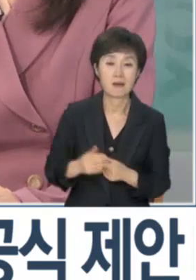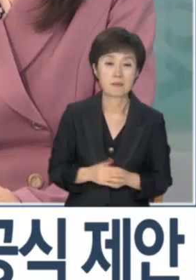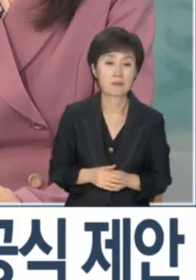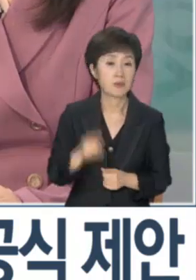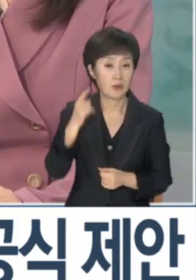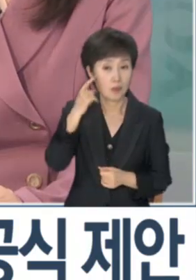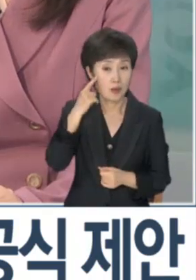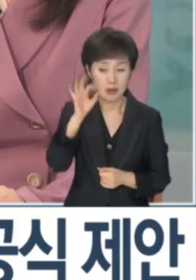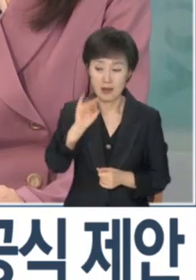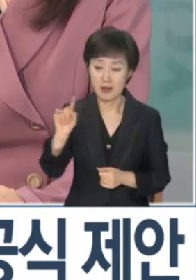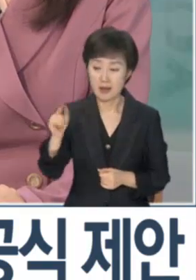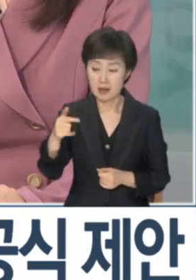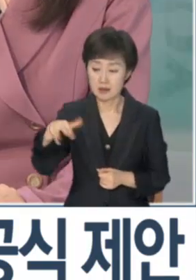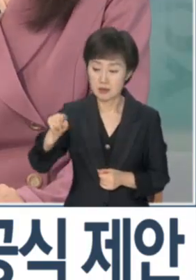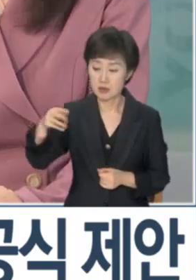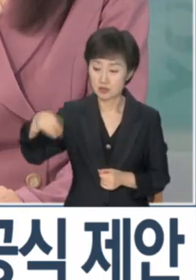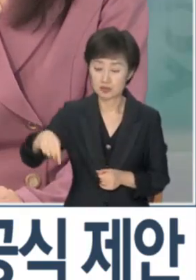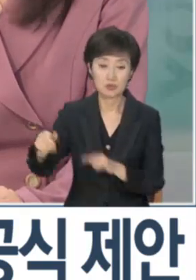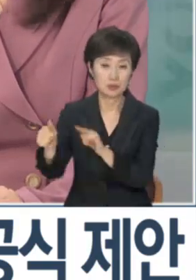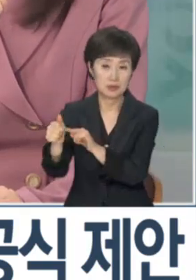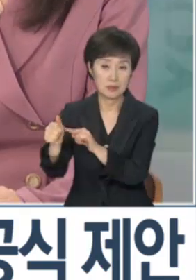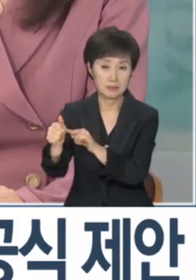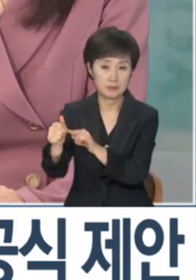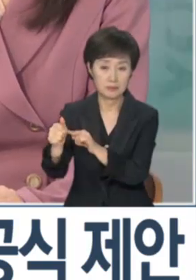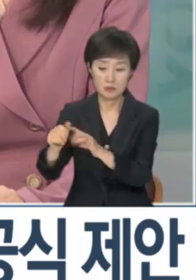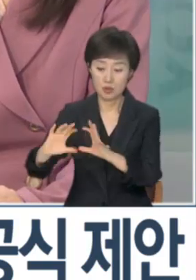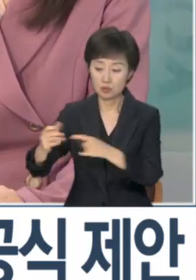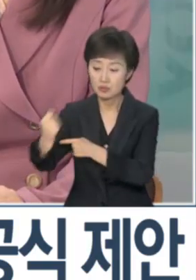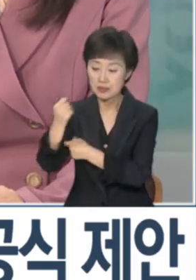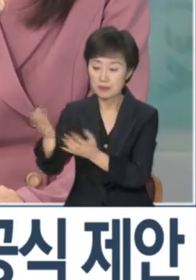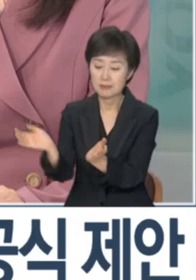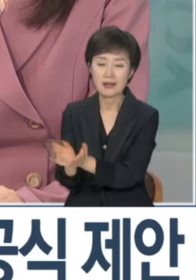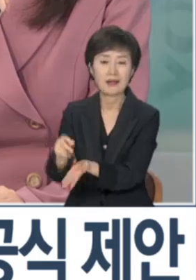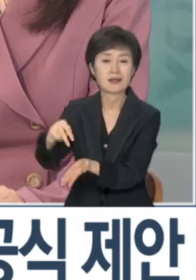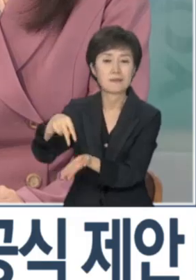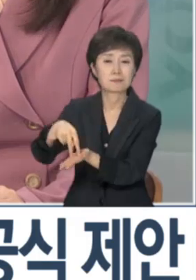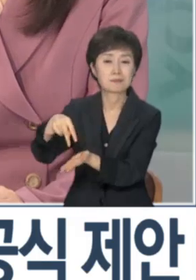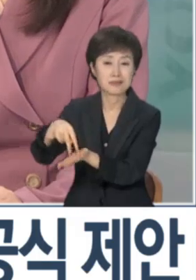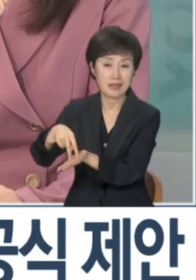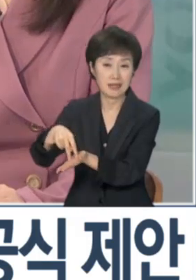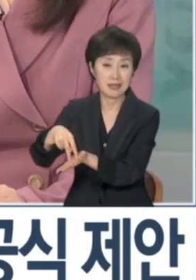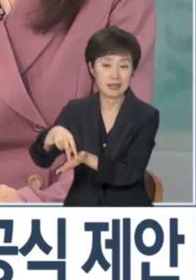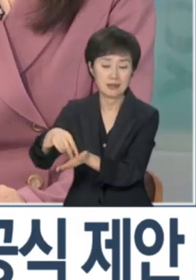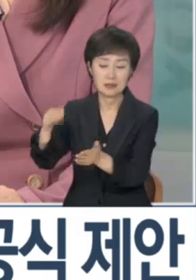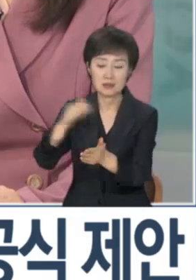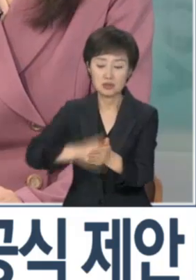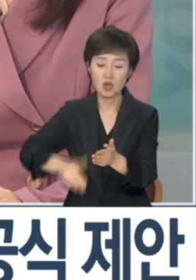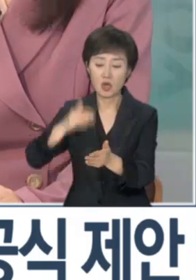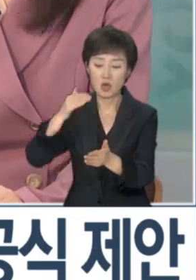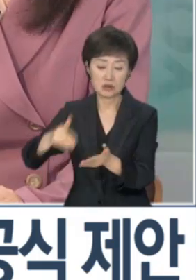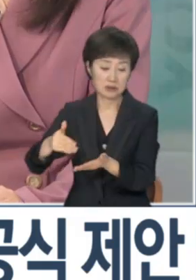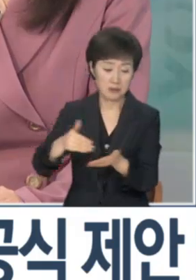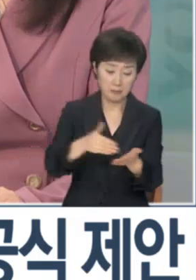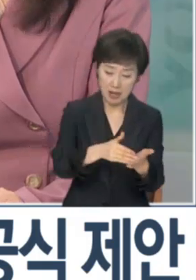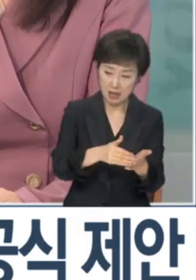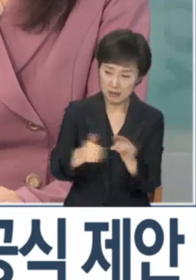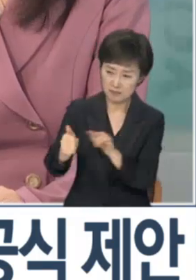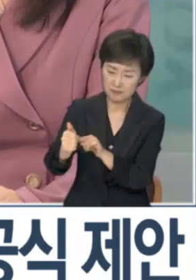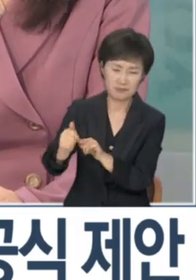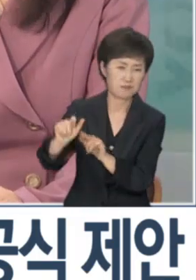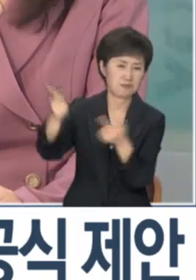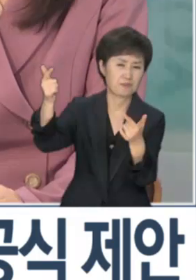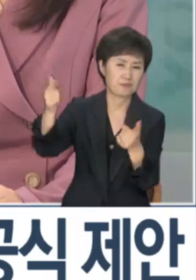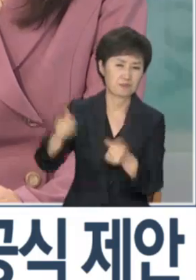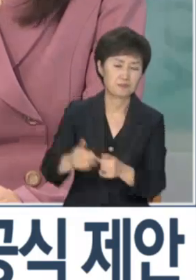그런데요. 안철수 의원이 과연 국민의힘 입장에서 뭐 영입을 제안할 수 있을 만한 위치에 있는지 일단